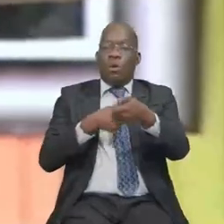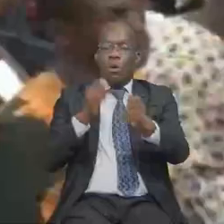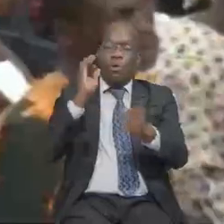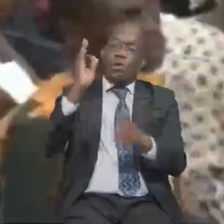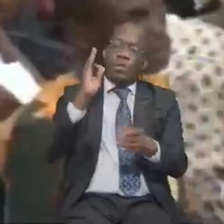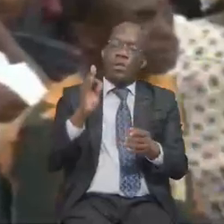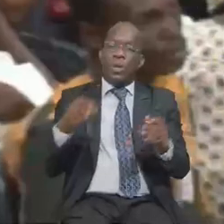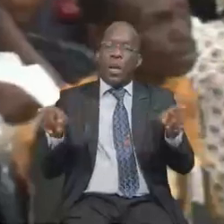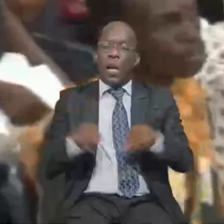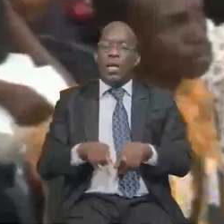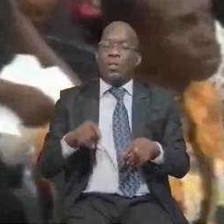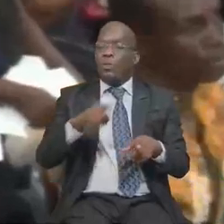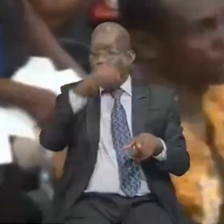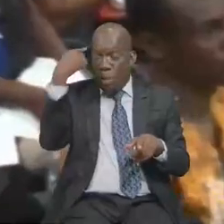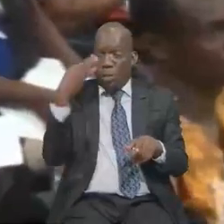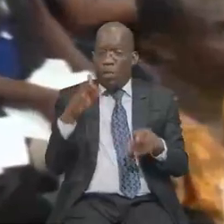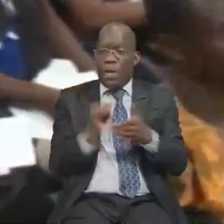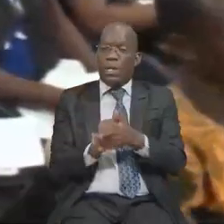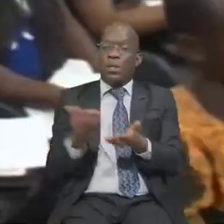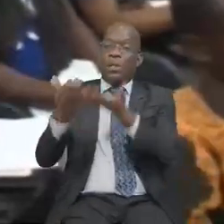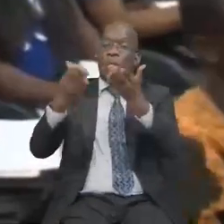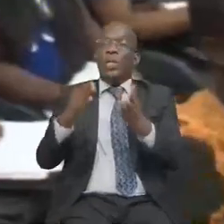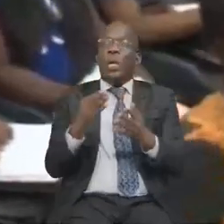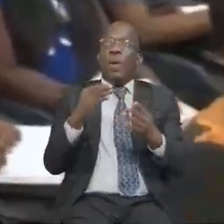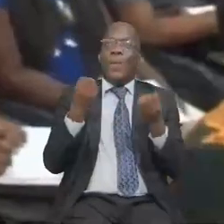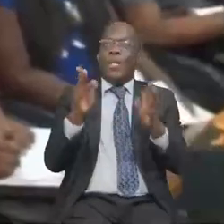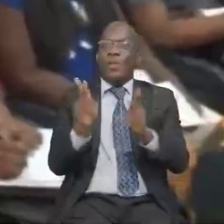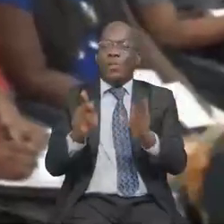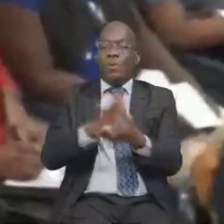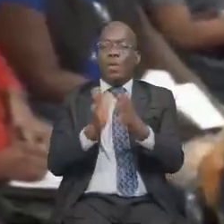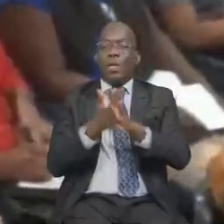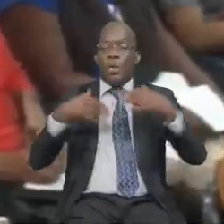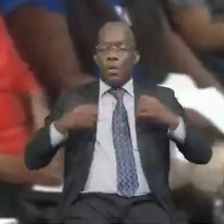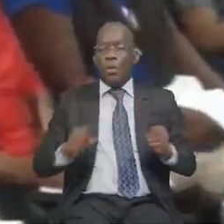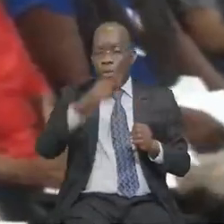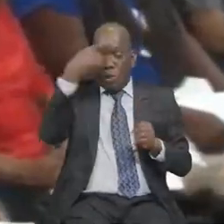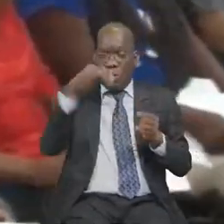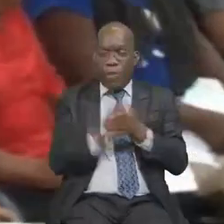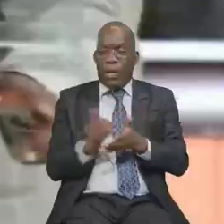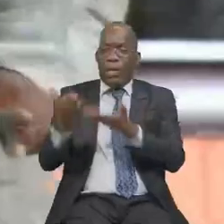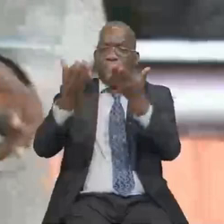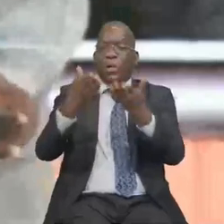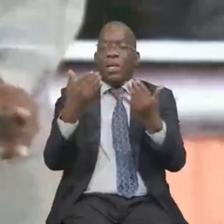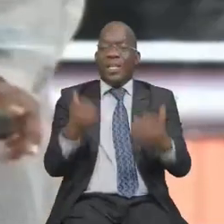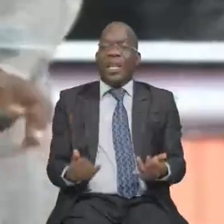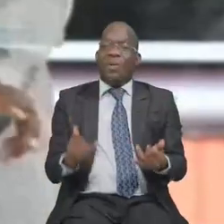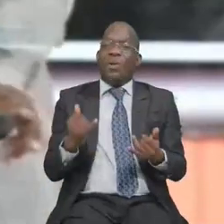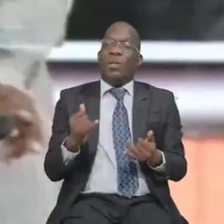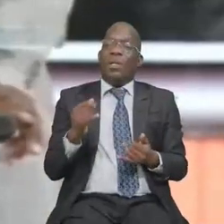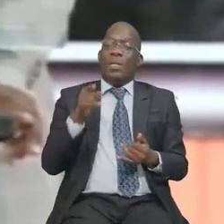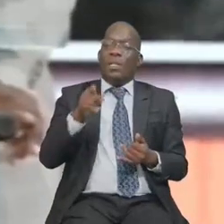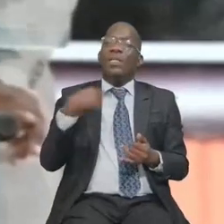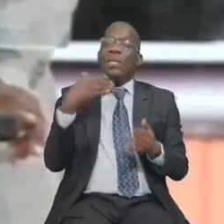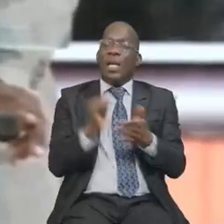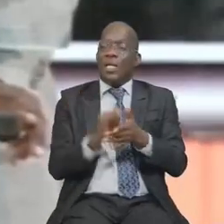résultat de ce sacrifice. Plusieurs étaient guéris comme résultat de ce sacrifice. Maintenant, il dit, c'est ce qu'il a fait, c'est ce